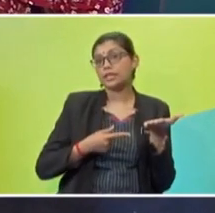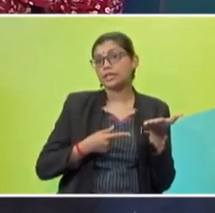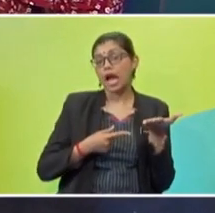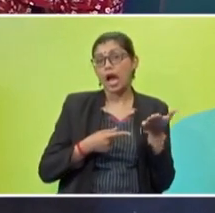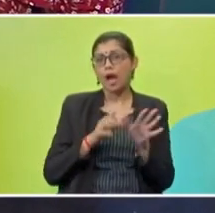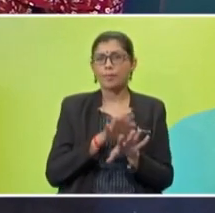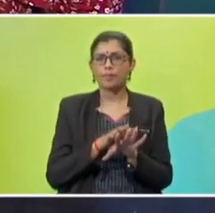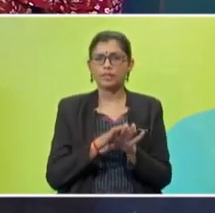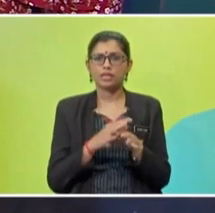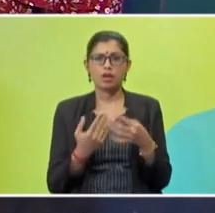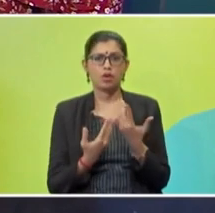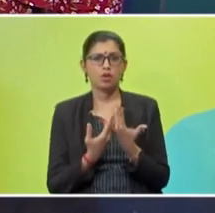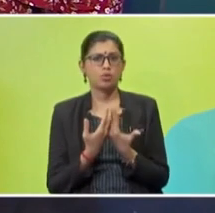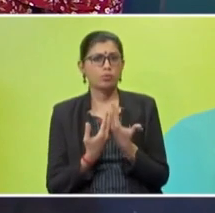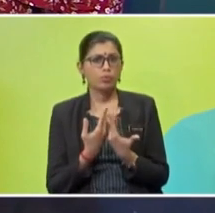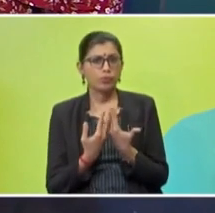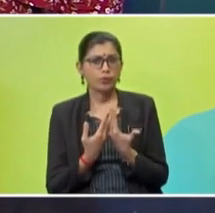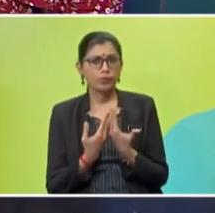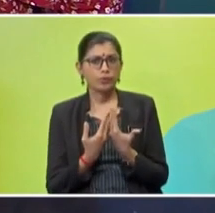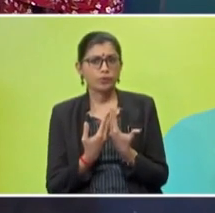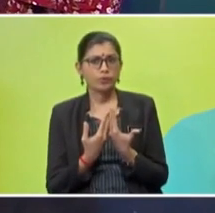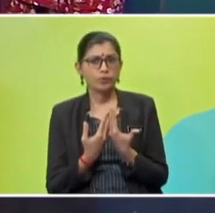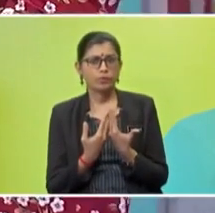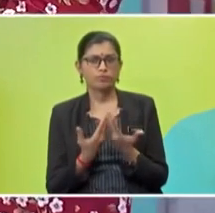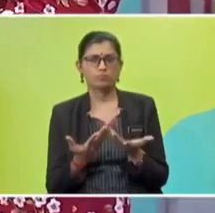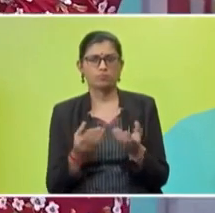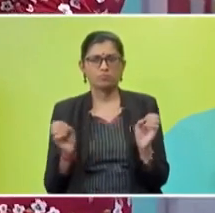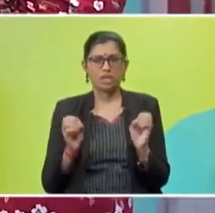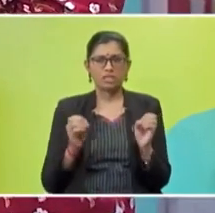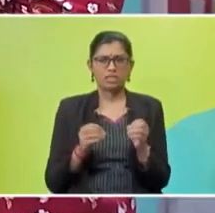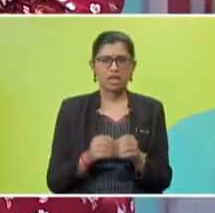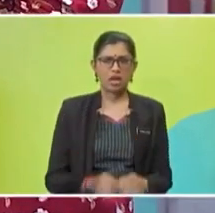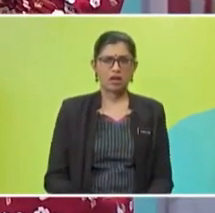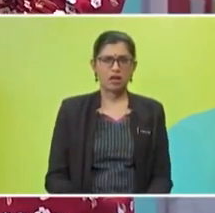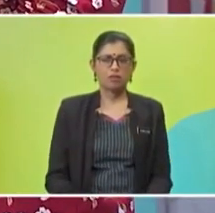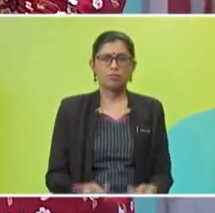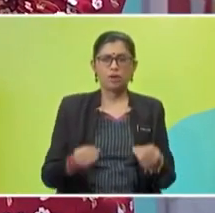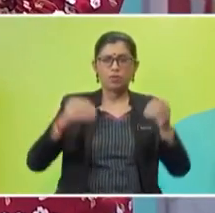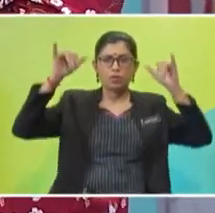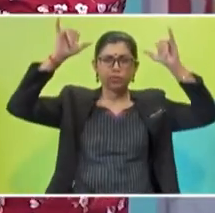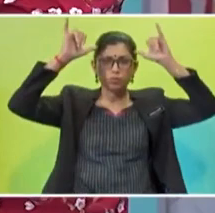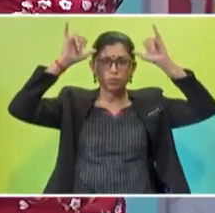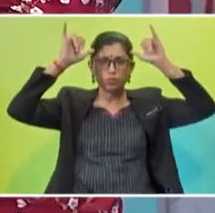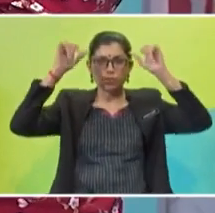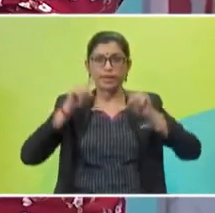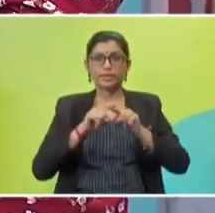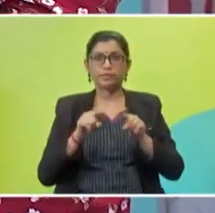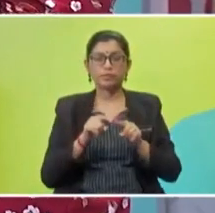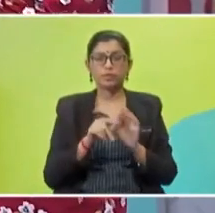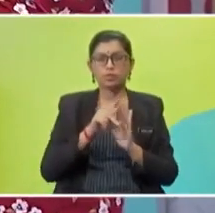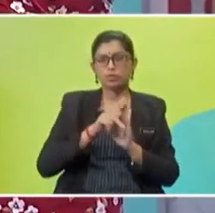Ibu lembu kekurang sesuai ukuran sesuai kambing